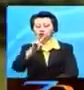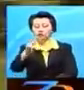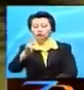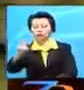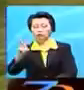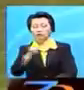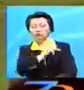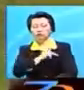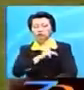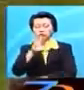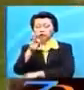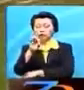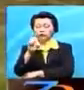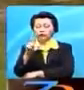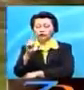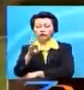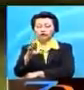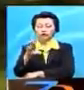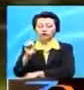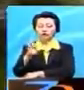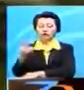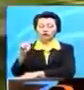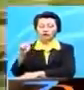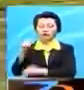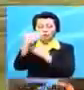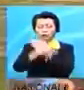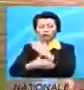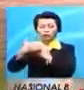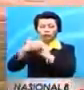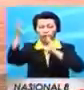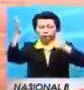isi rumah Felkra seluruh negara.